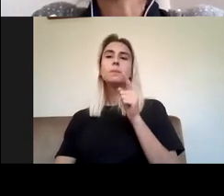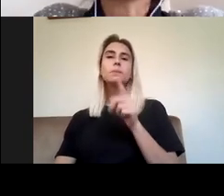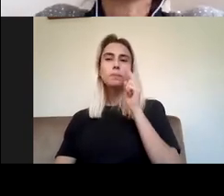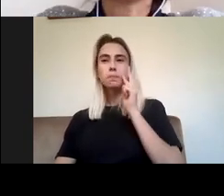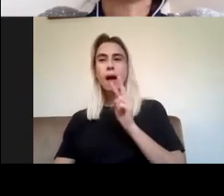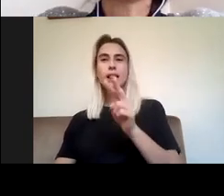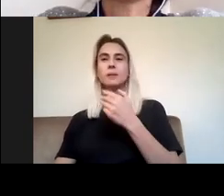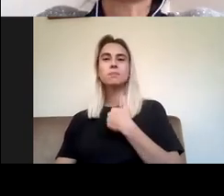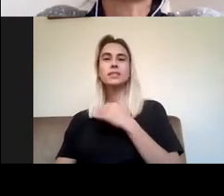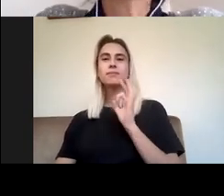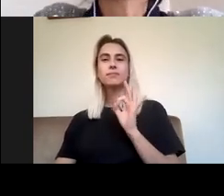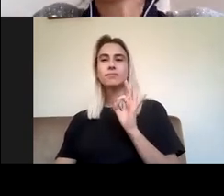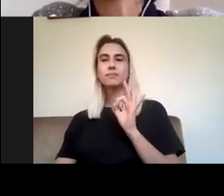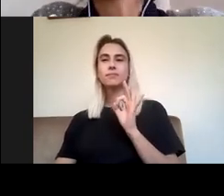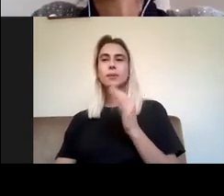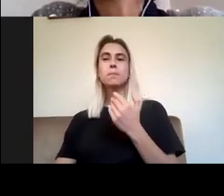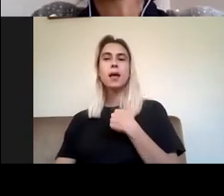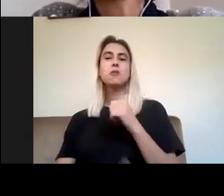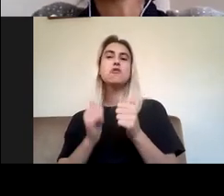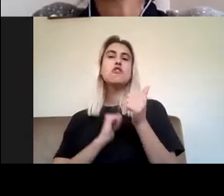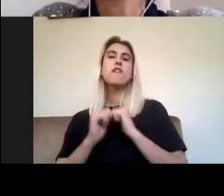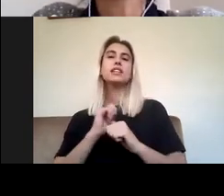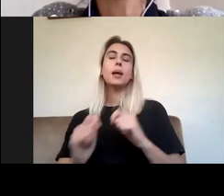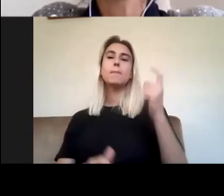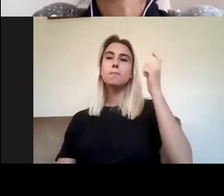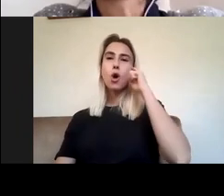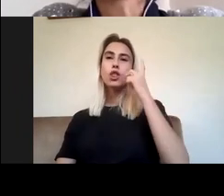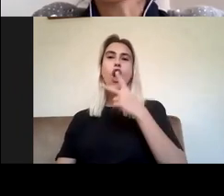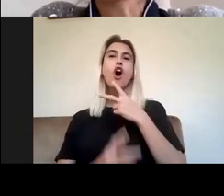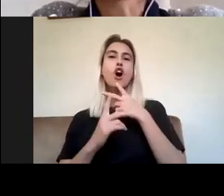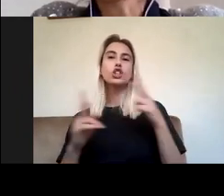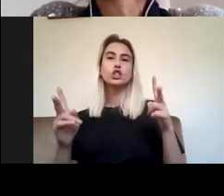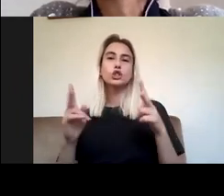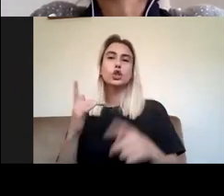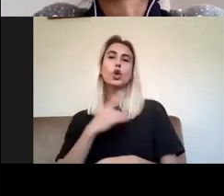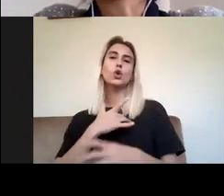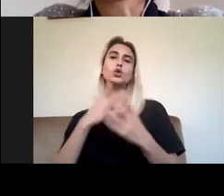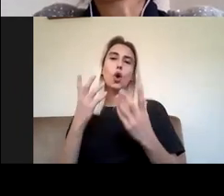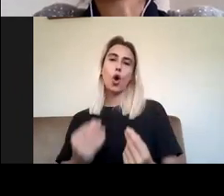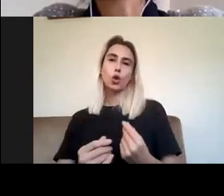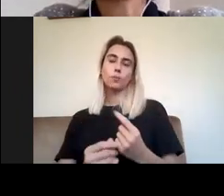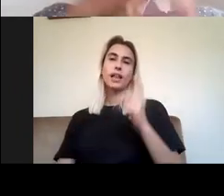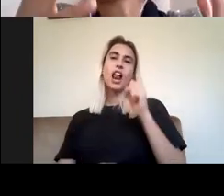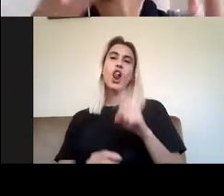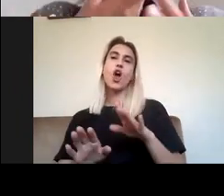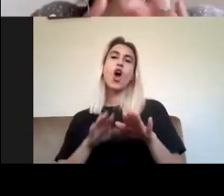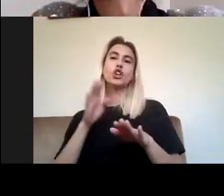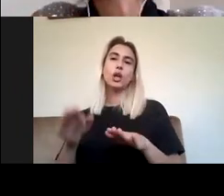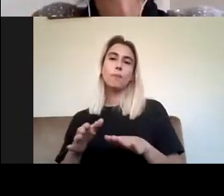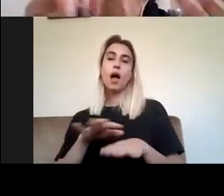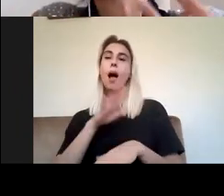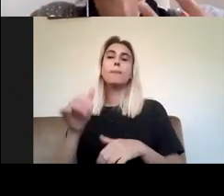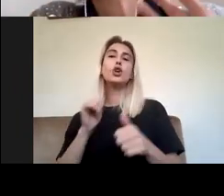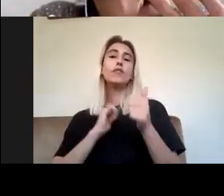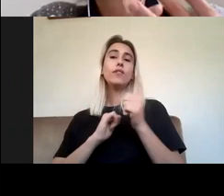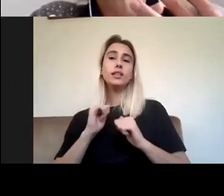bizler. Yani ben tabii üniversite boyutunda açıkçası bunun gönüllüsü oldum ilk aşamada. Ama tabii her üniversitede